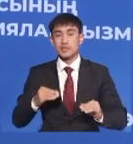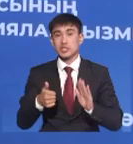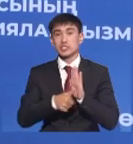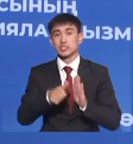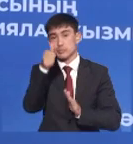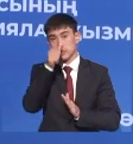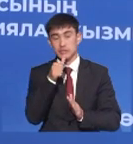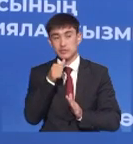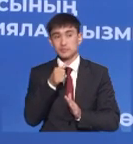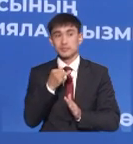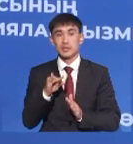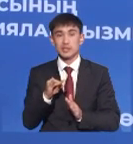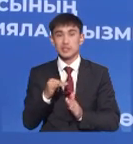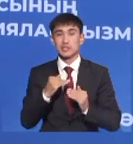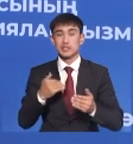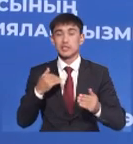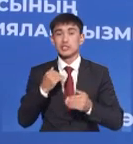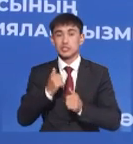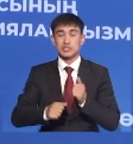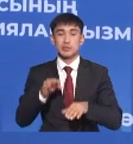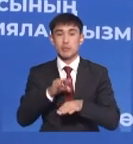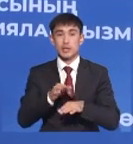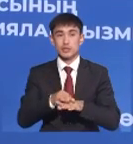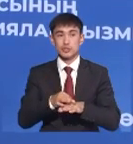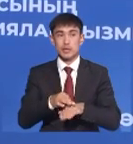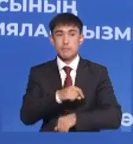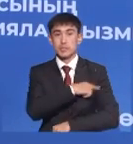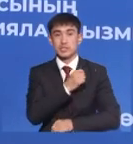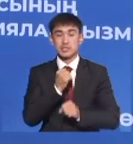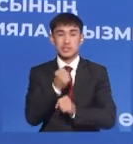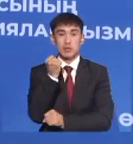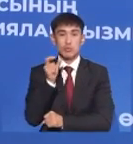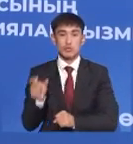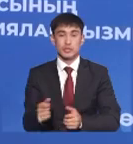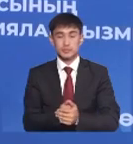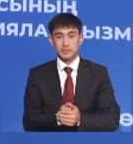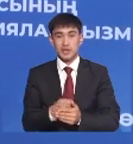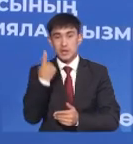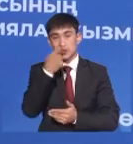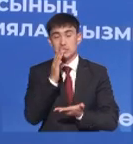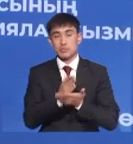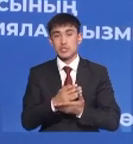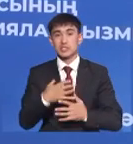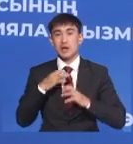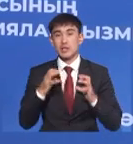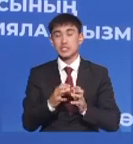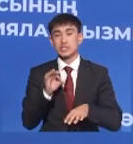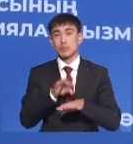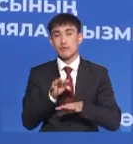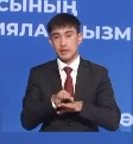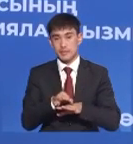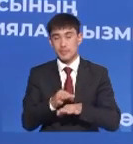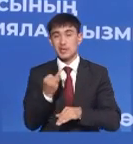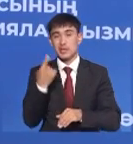6 месяцев и дети, часто болеющие, медицинские работники, лица, имеющие хронические заболевания,